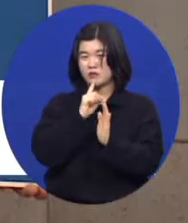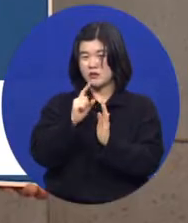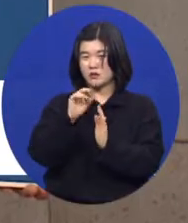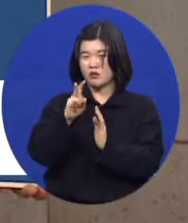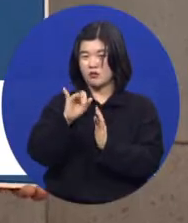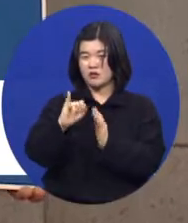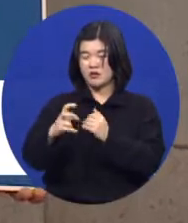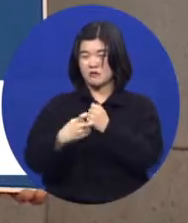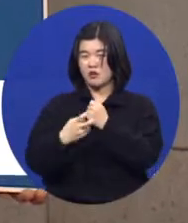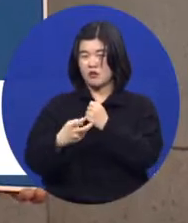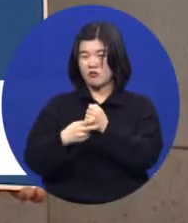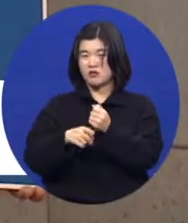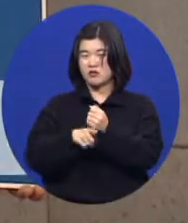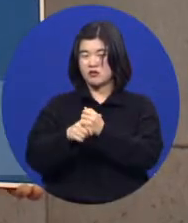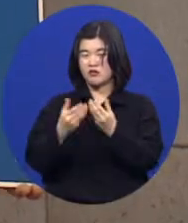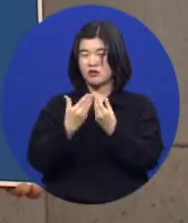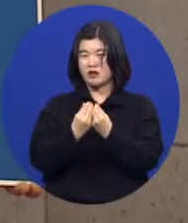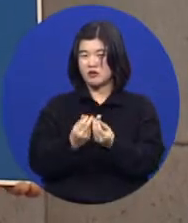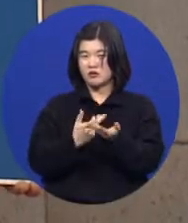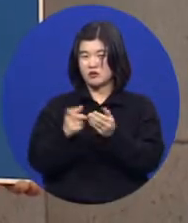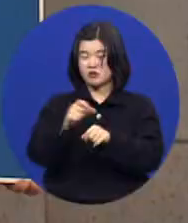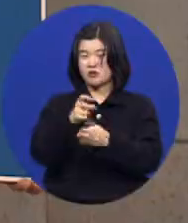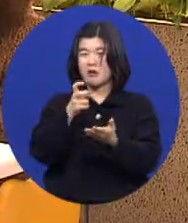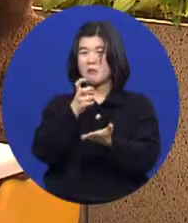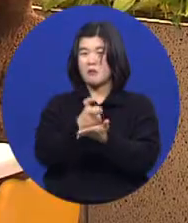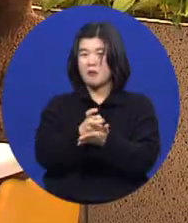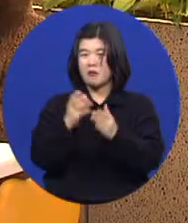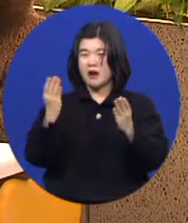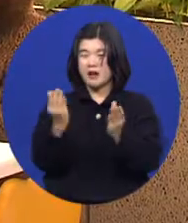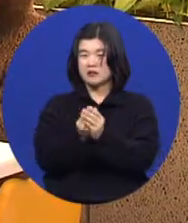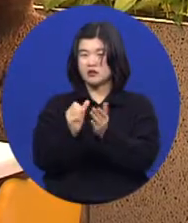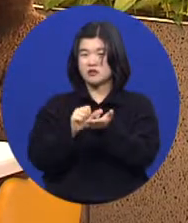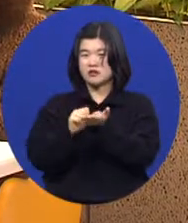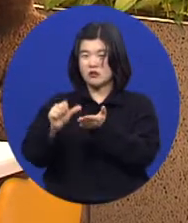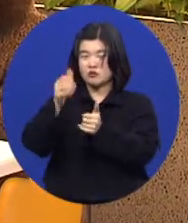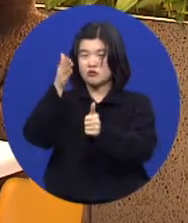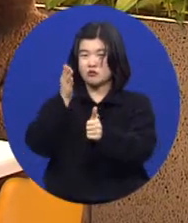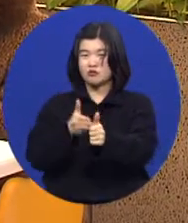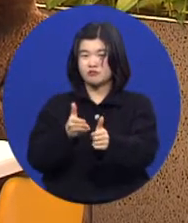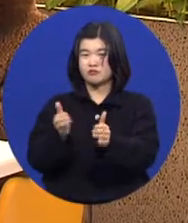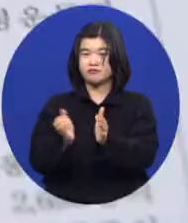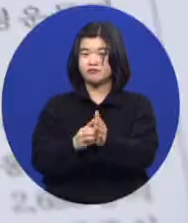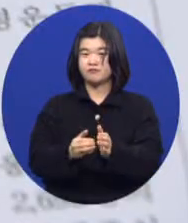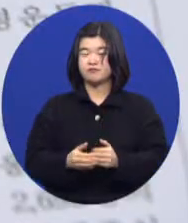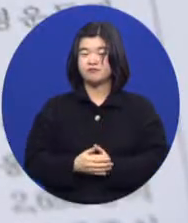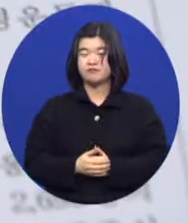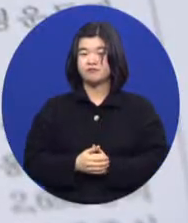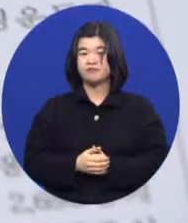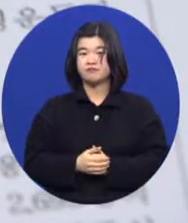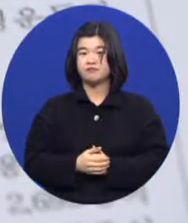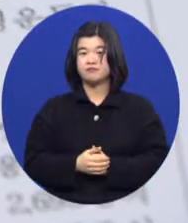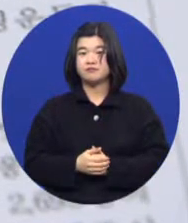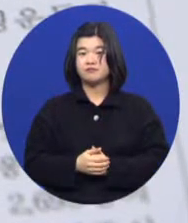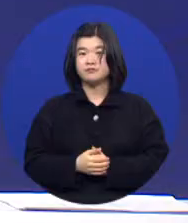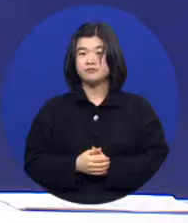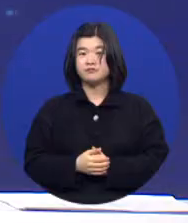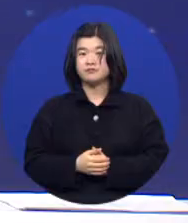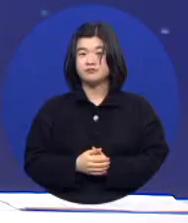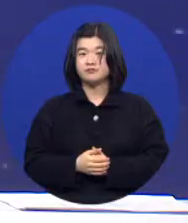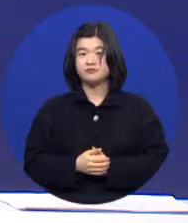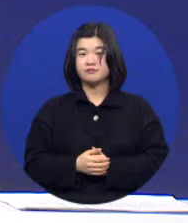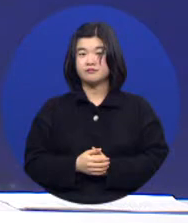영리병원 설립 근거 조항을 제주특별법에서 완전히 삭제하라고 촉구했습니다.